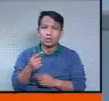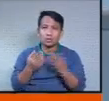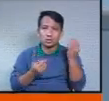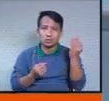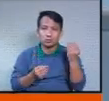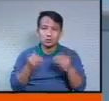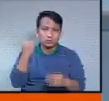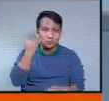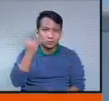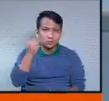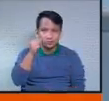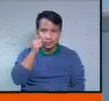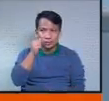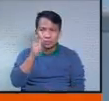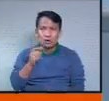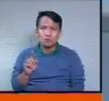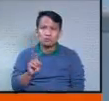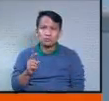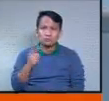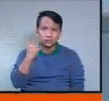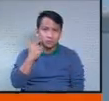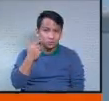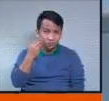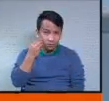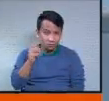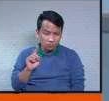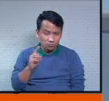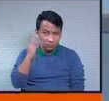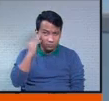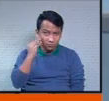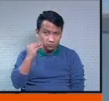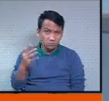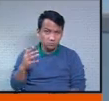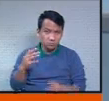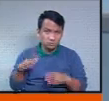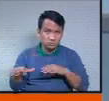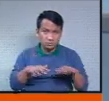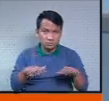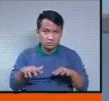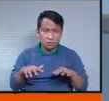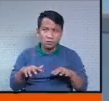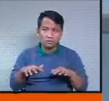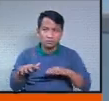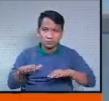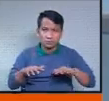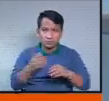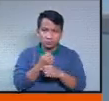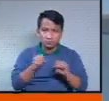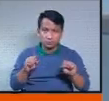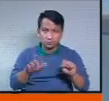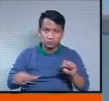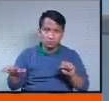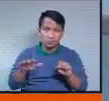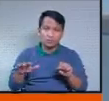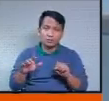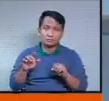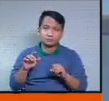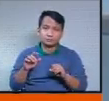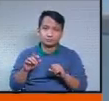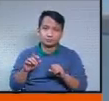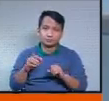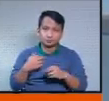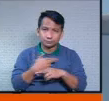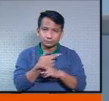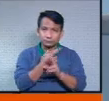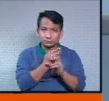Jem Abansenia. Jem, okay, nakakaranas pa ba dyan ng malalakas sa aftershocks at ligtas sa ba para sa mga otoridad na